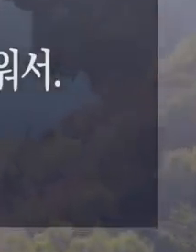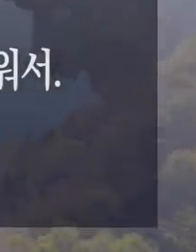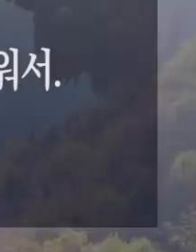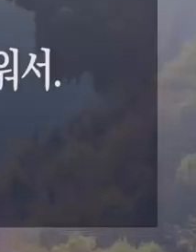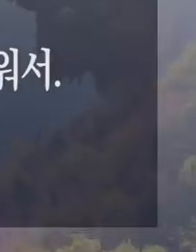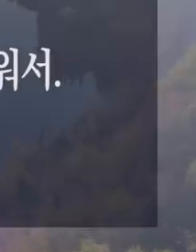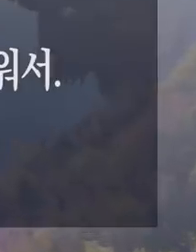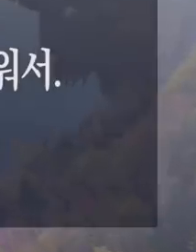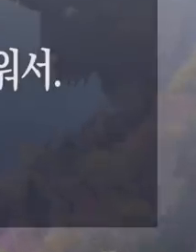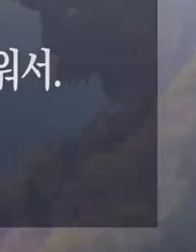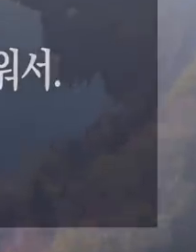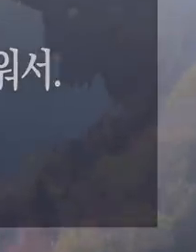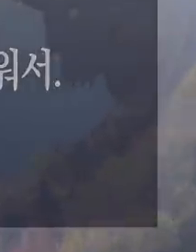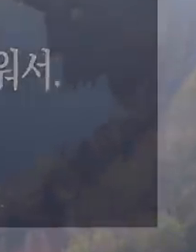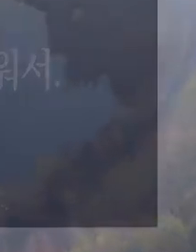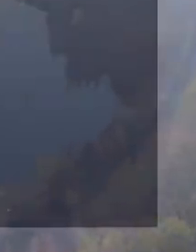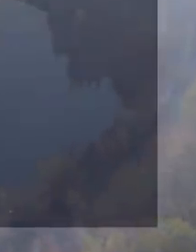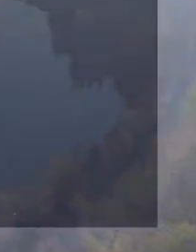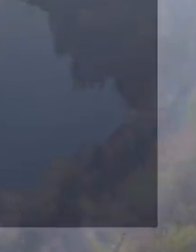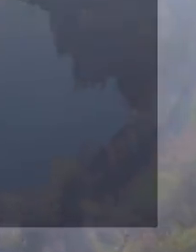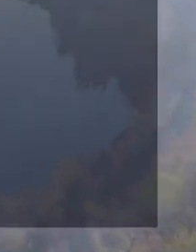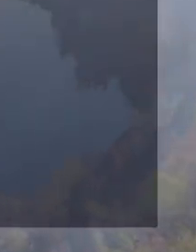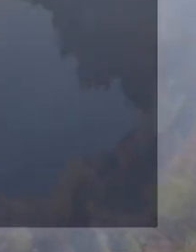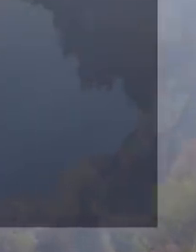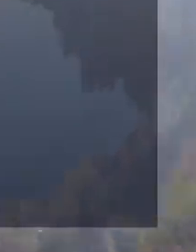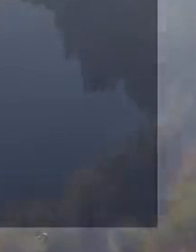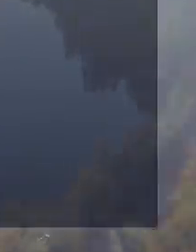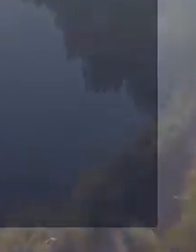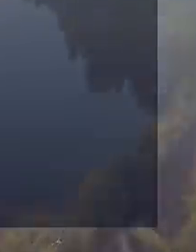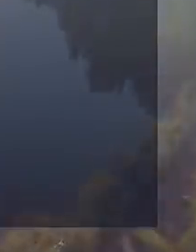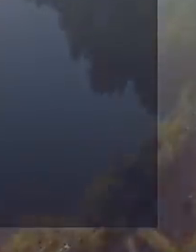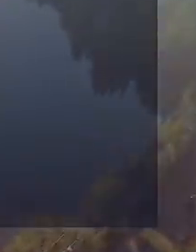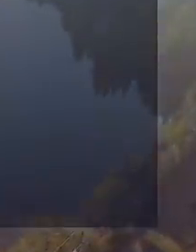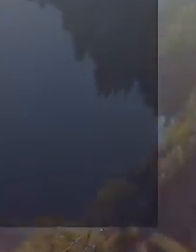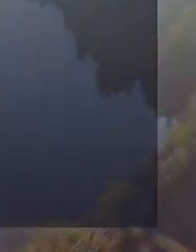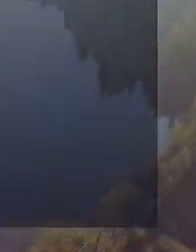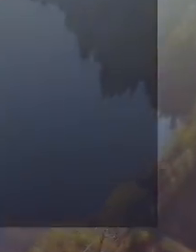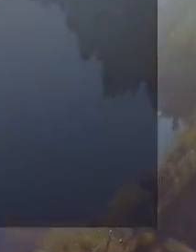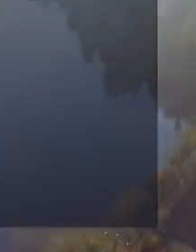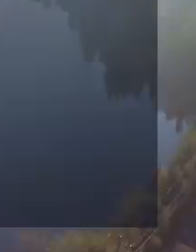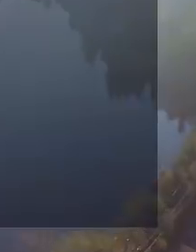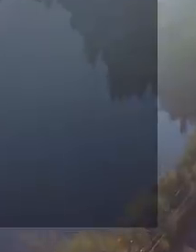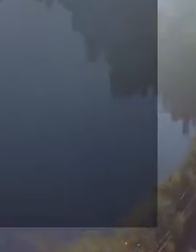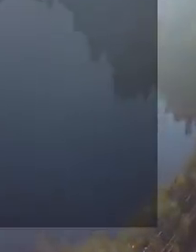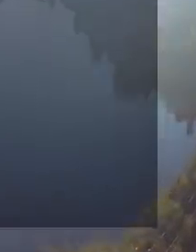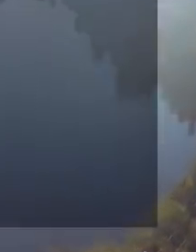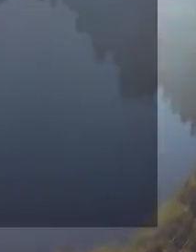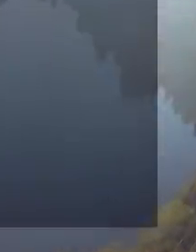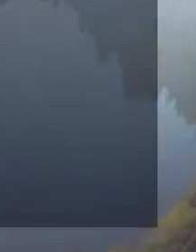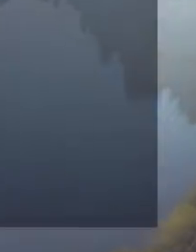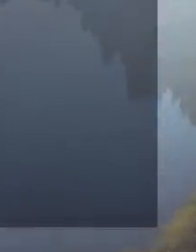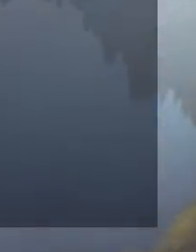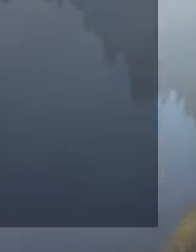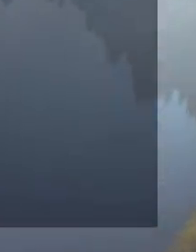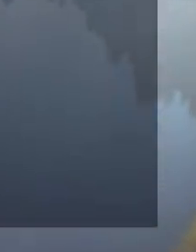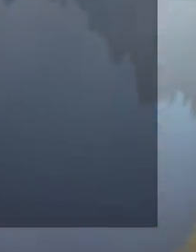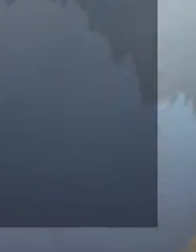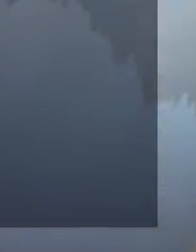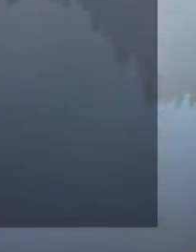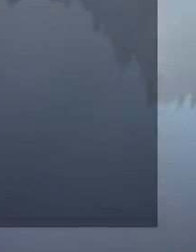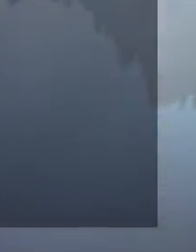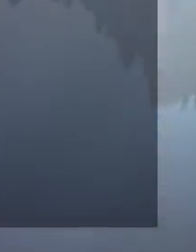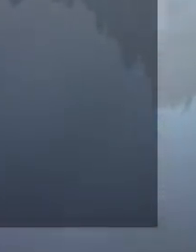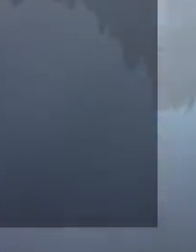고난으로 순종함을 배워서 온전하게 되셨은즉 자기에게 순종하는 모든 자에게 영원한